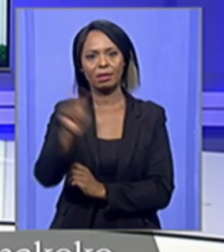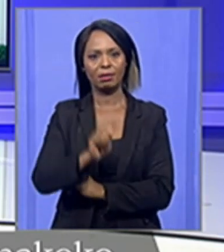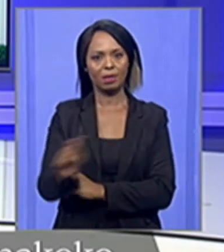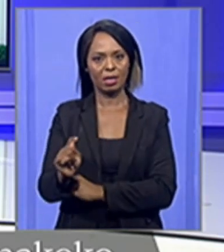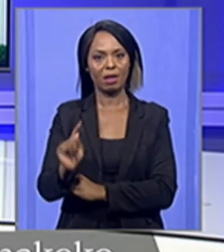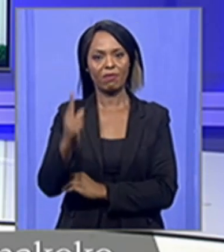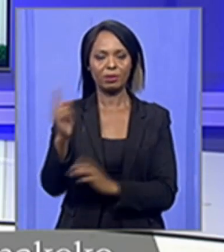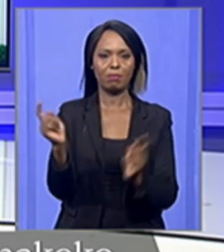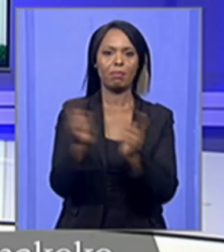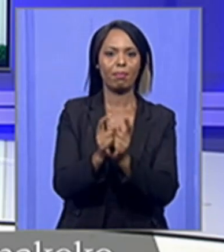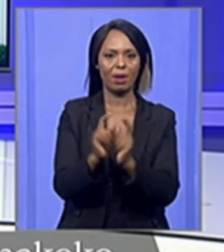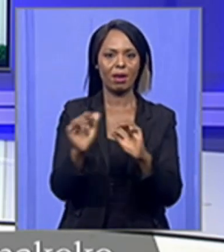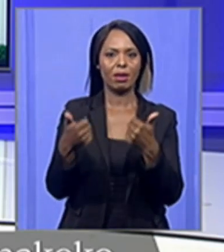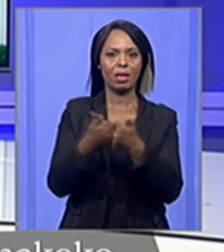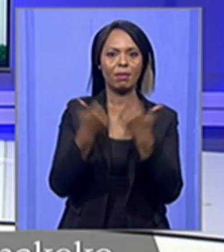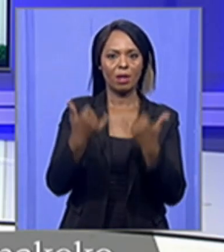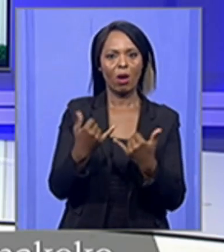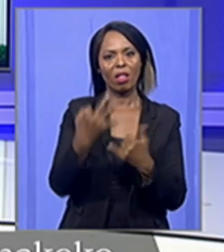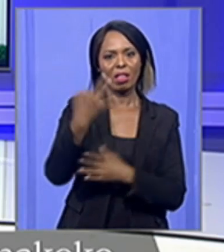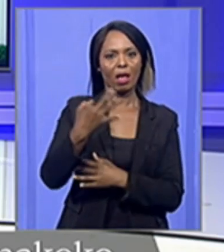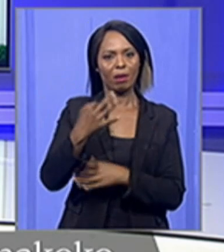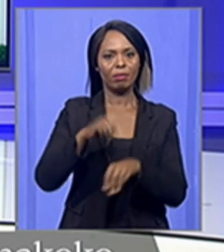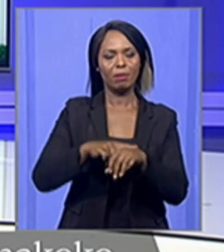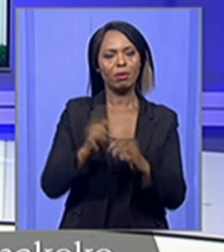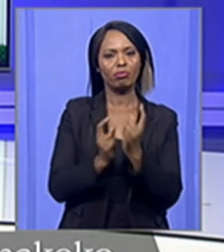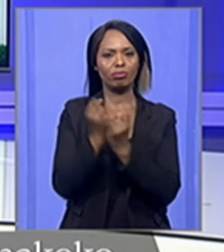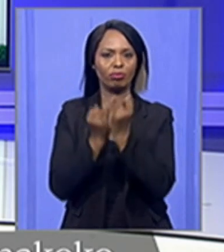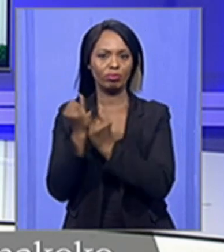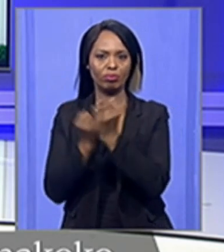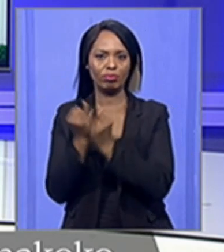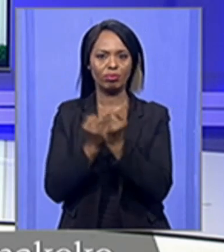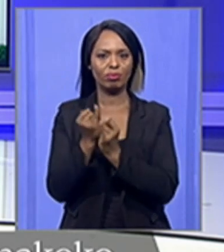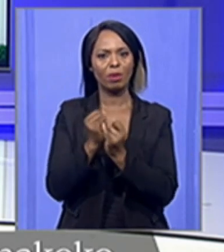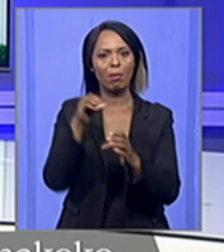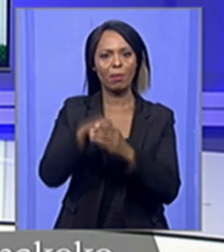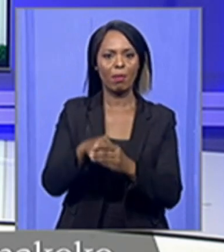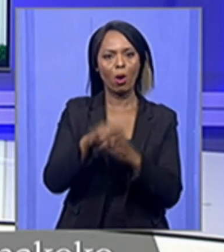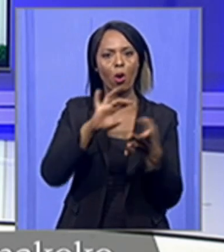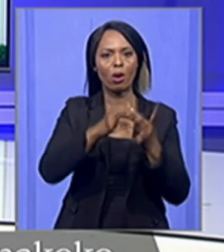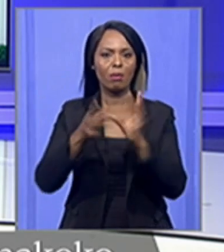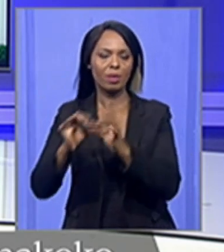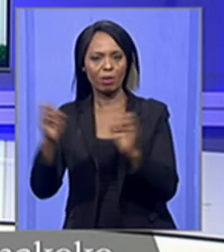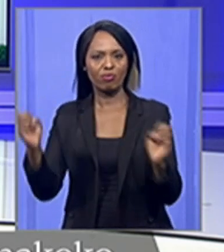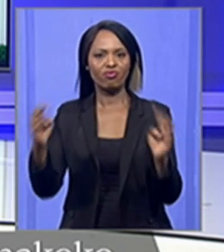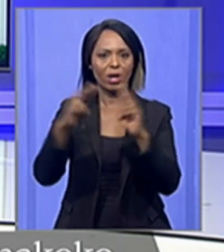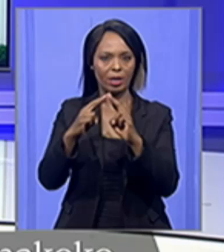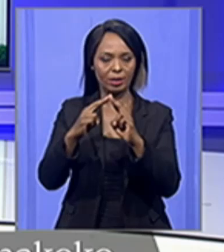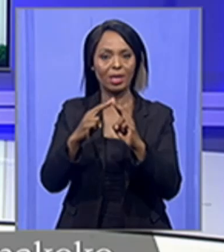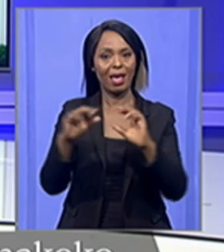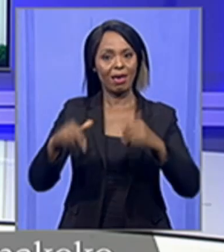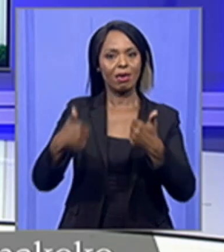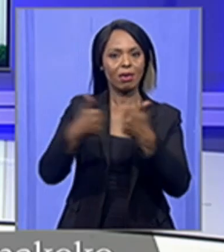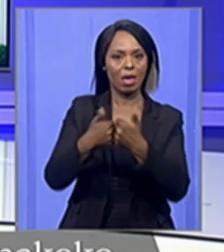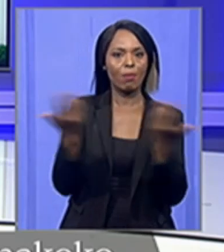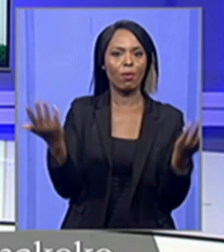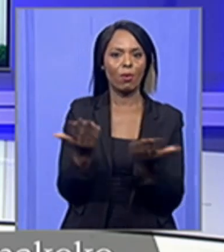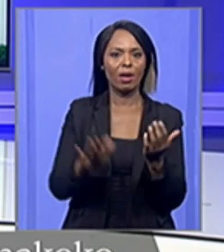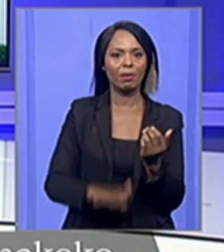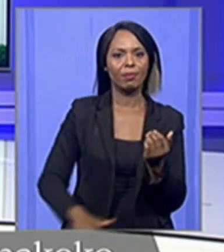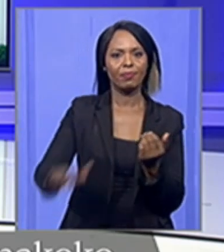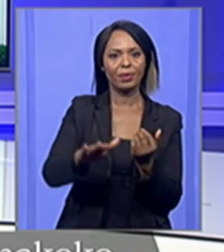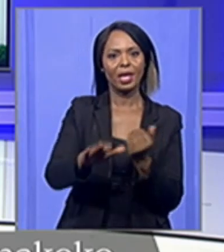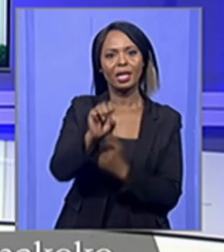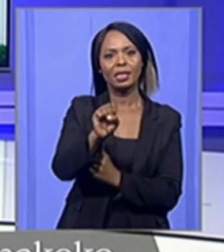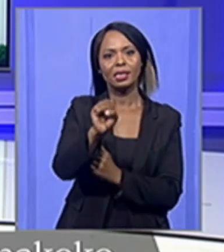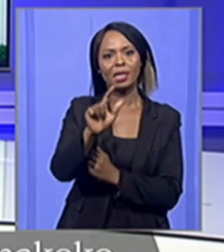mathomo la tikologo ya boraro ya phadišano ya go tsenela dipapadi tša di-Olimpiki ka Paris gomme papadi eo e tla ralokelwa ka Dar es